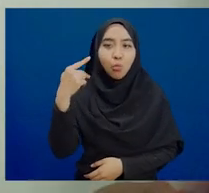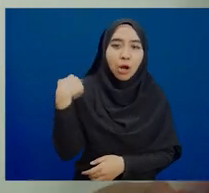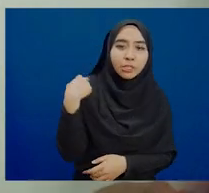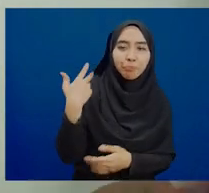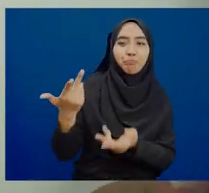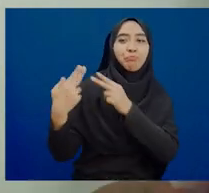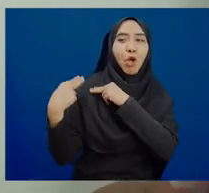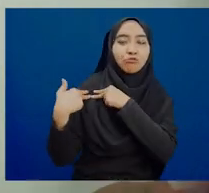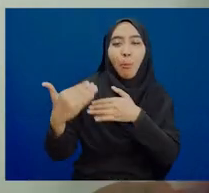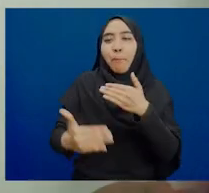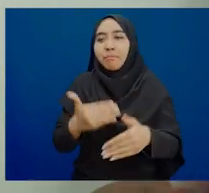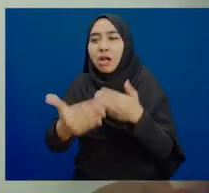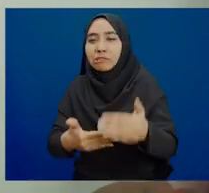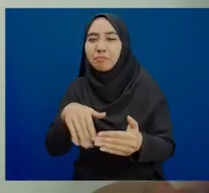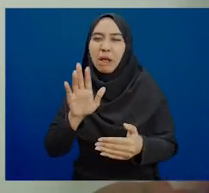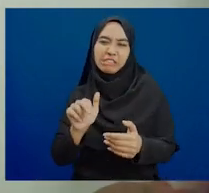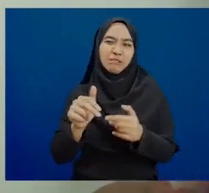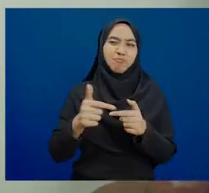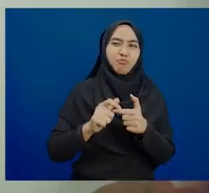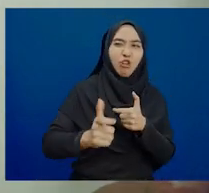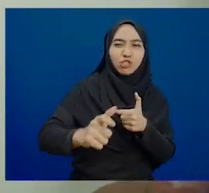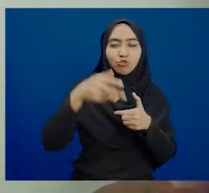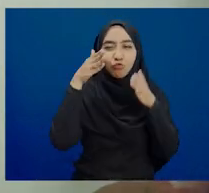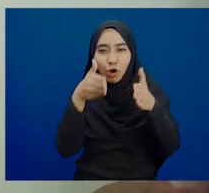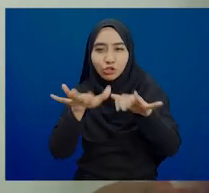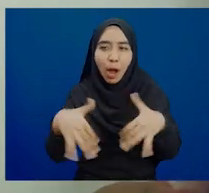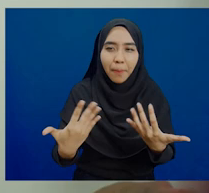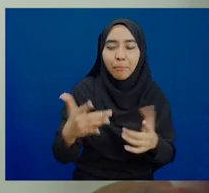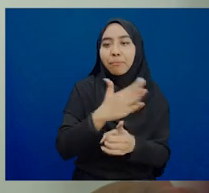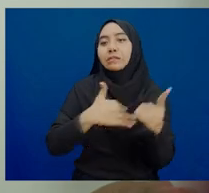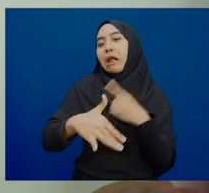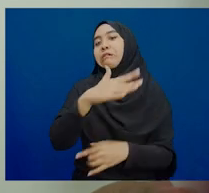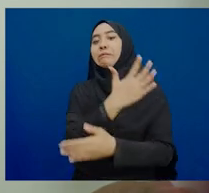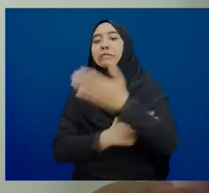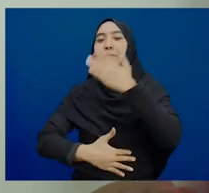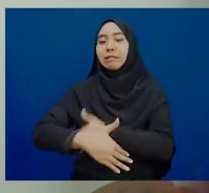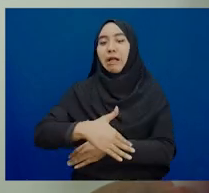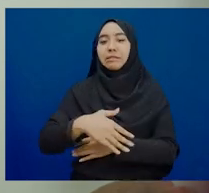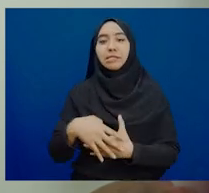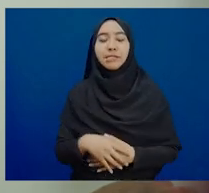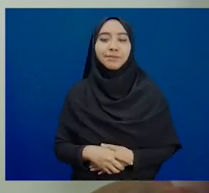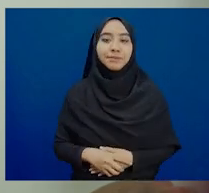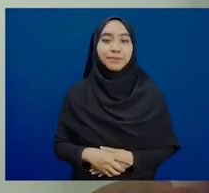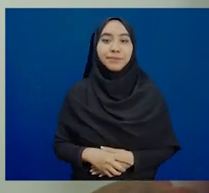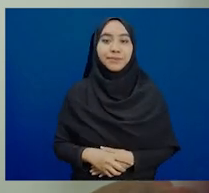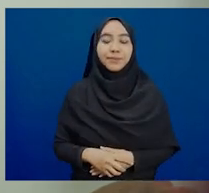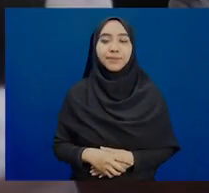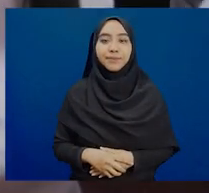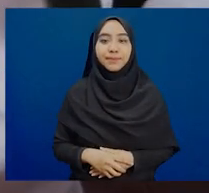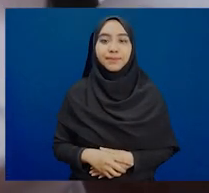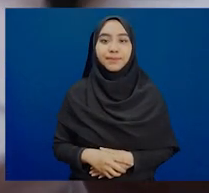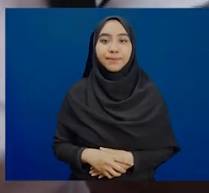mempunyai kewajiban yang belum dilaksanakan terhadap warga masyarakat yang menyandang